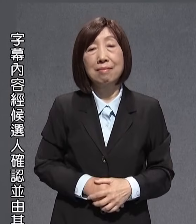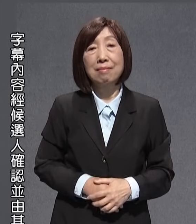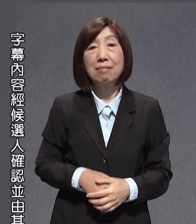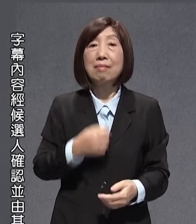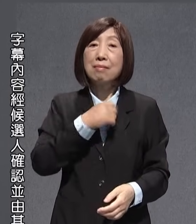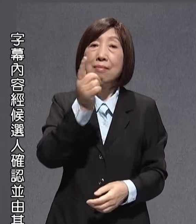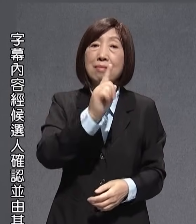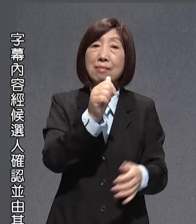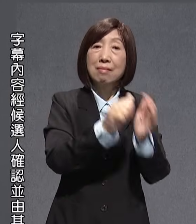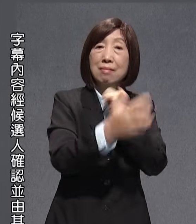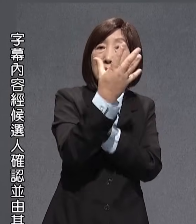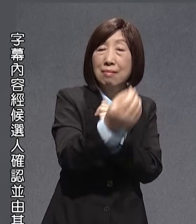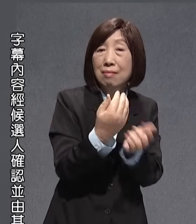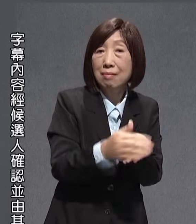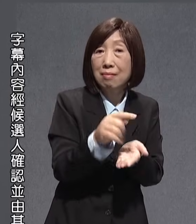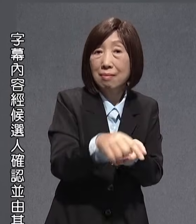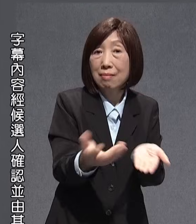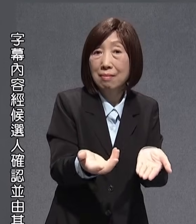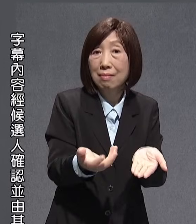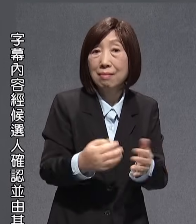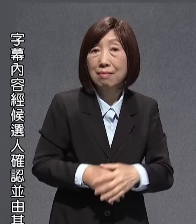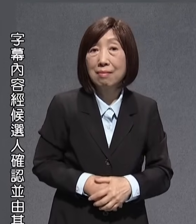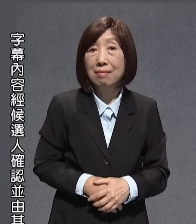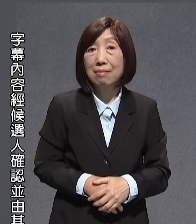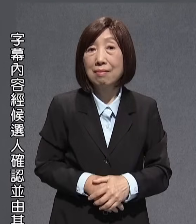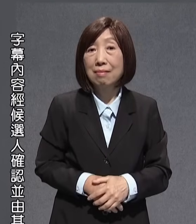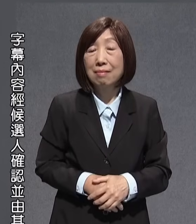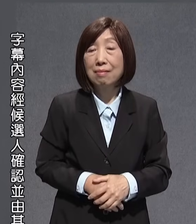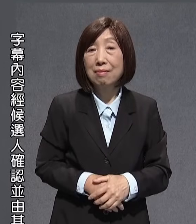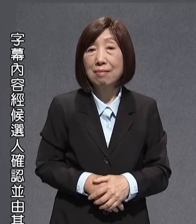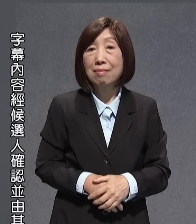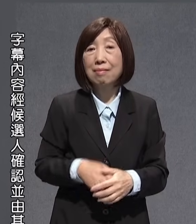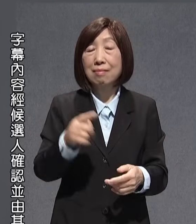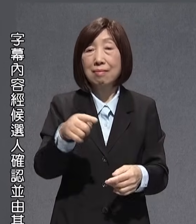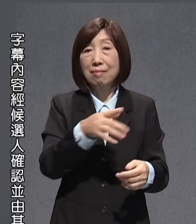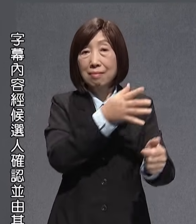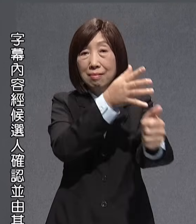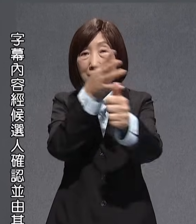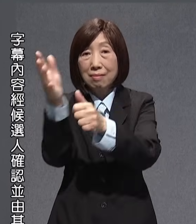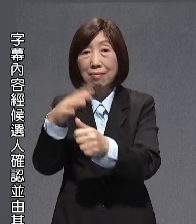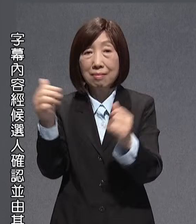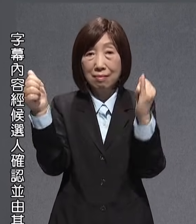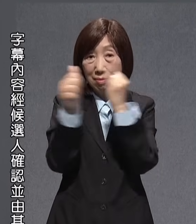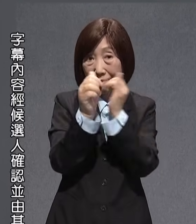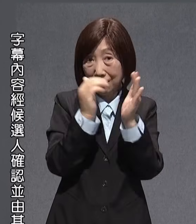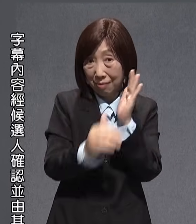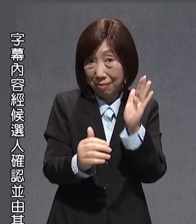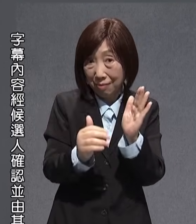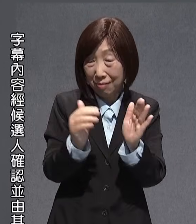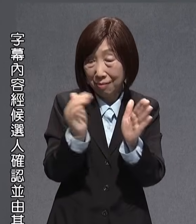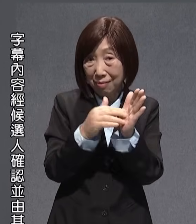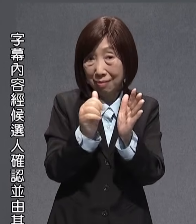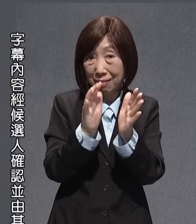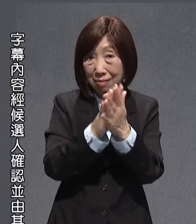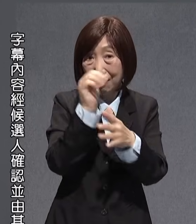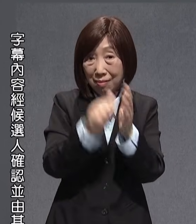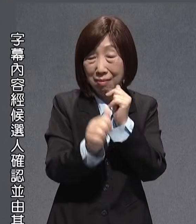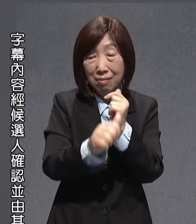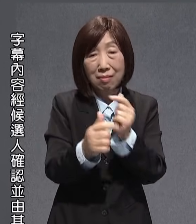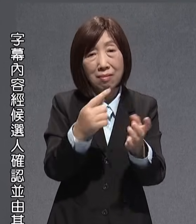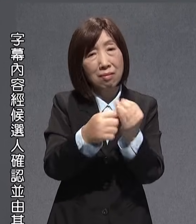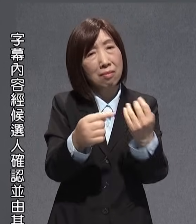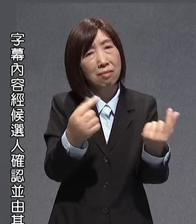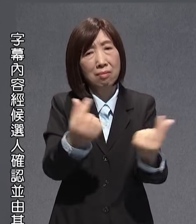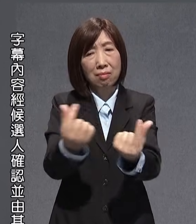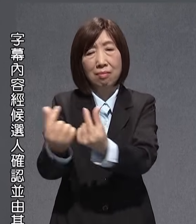何解决少子化的问题。根据调查，其实结婚以后生育率没有减少太多。